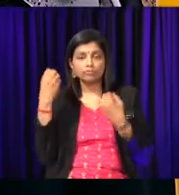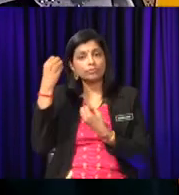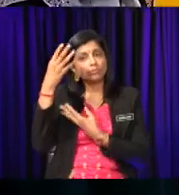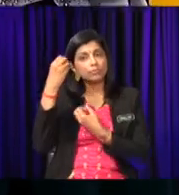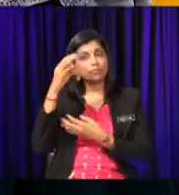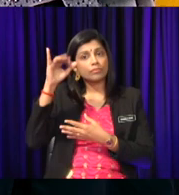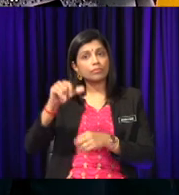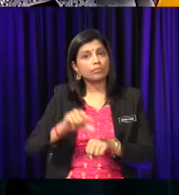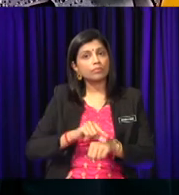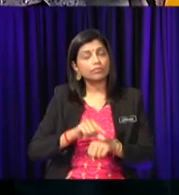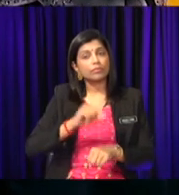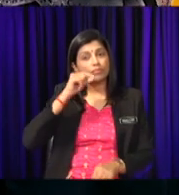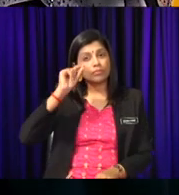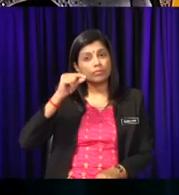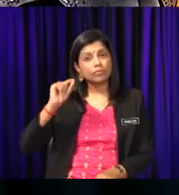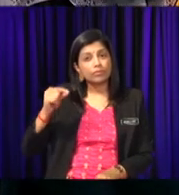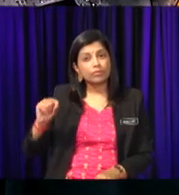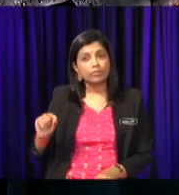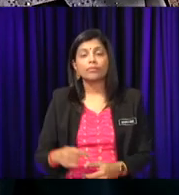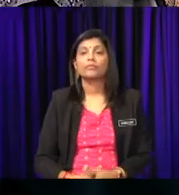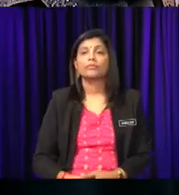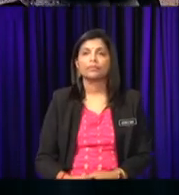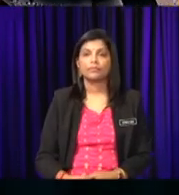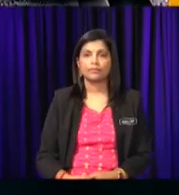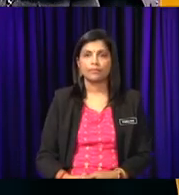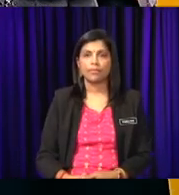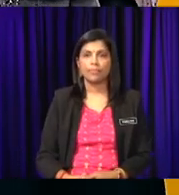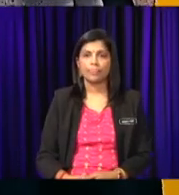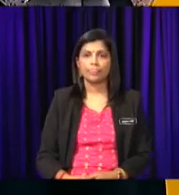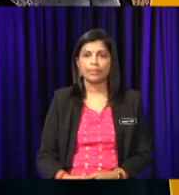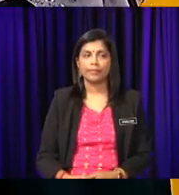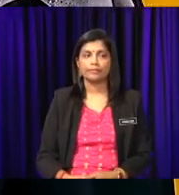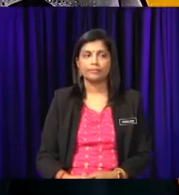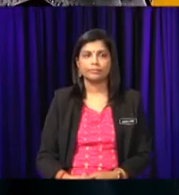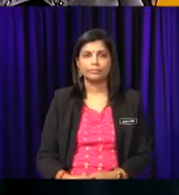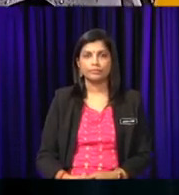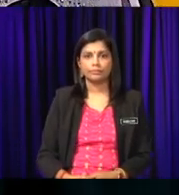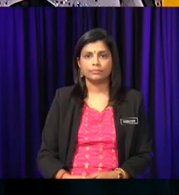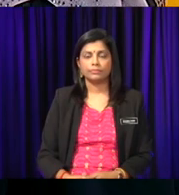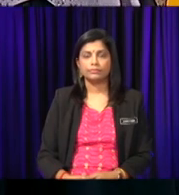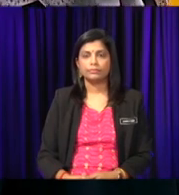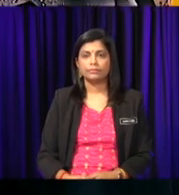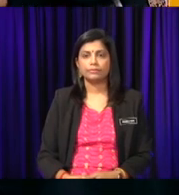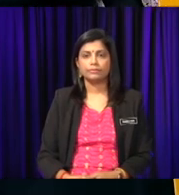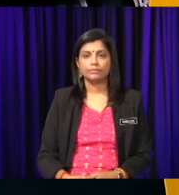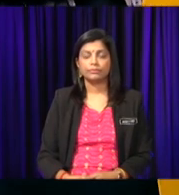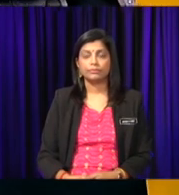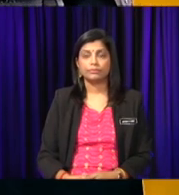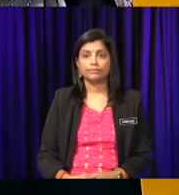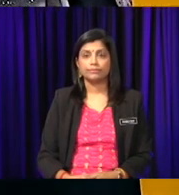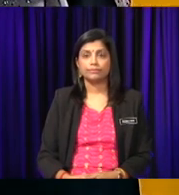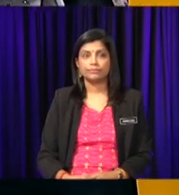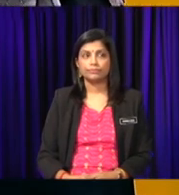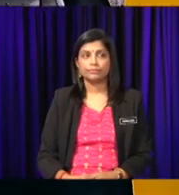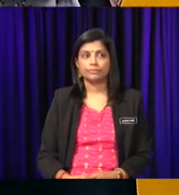tengok tadi anak murid saya pun ramai yang keliru perlu lagi buat latihan yang gerak untuk aktif dalam teknik bacaan kue